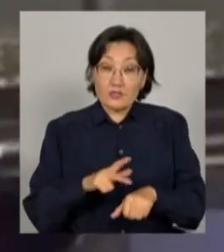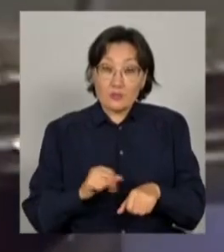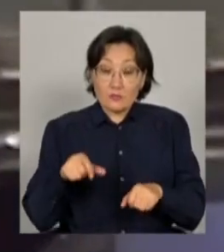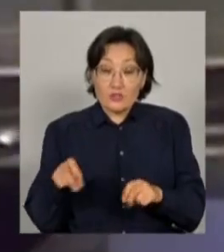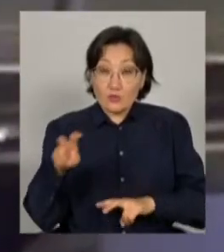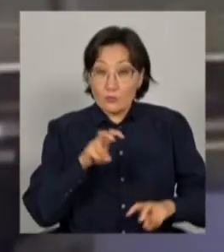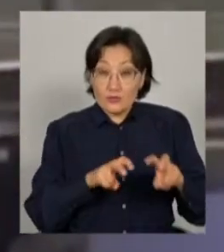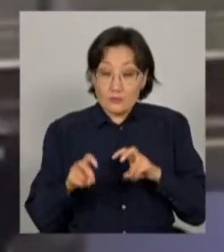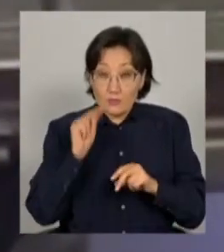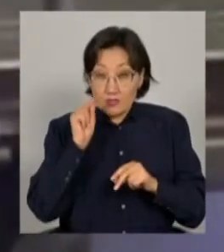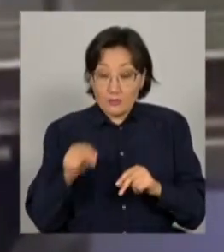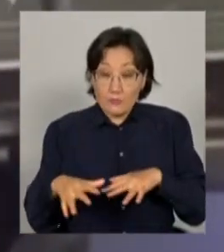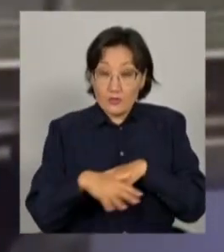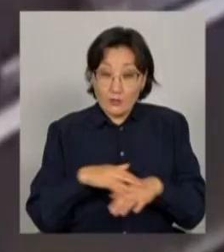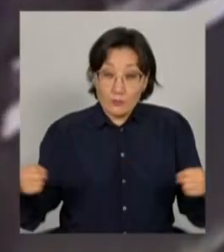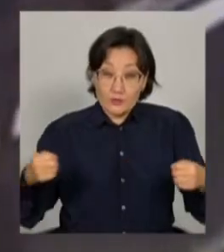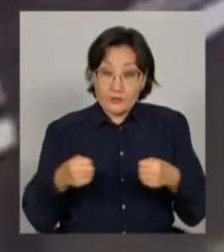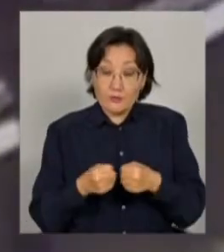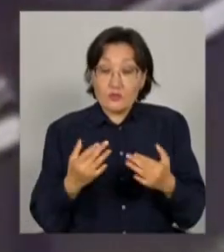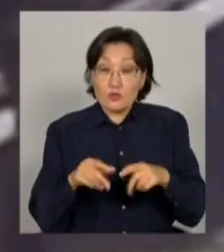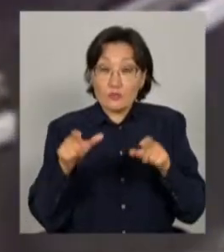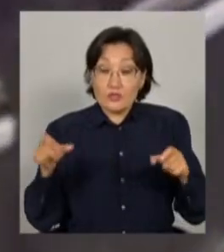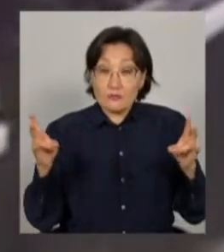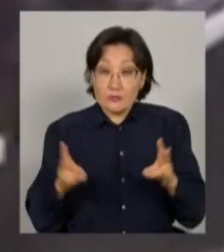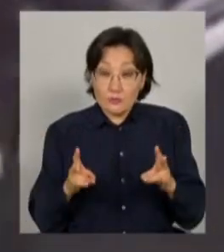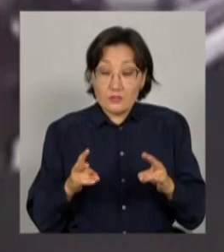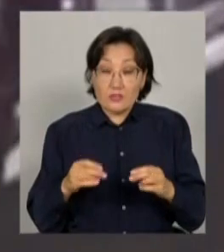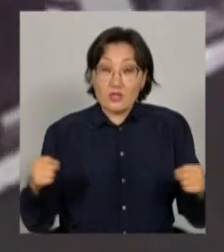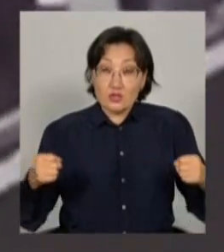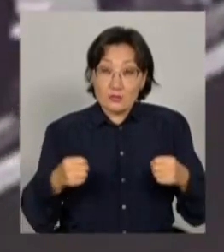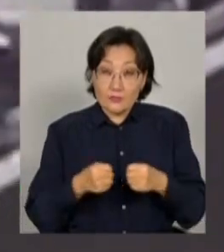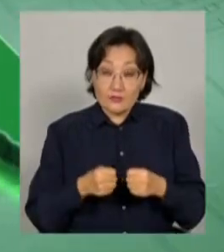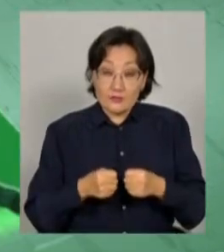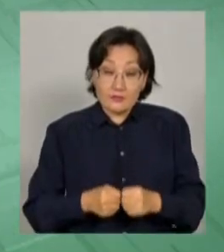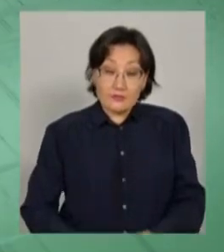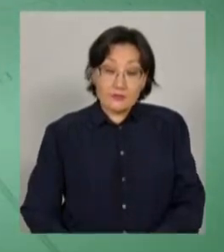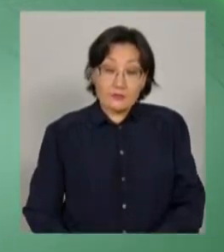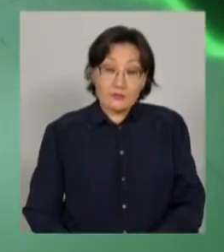Полицейские разыскивают виновника массового ДТП. Сколько человек стали жертвами инцидента?